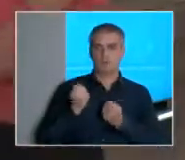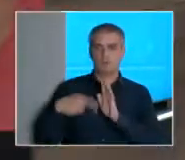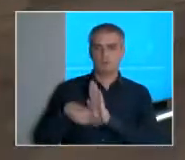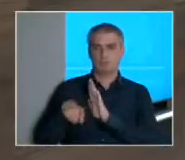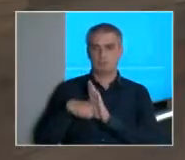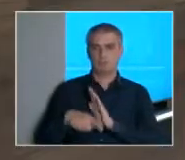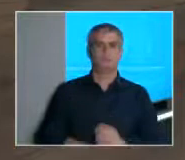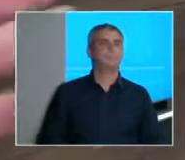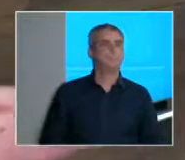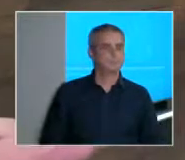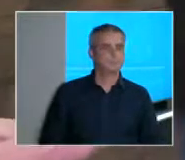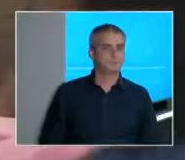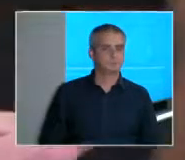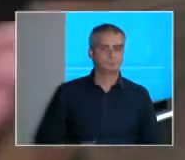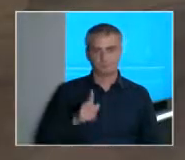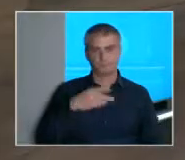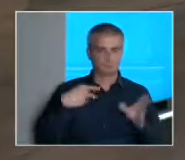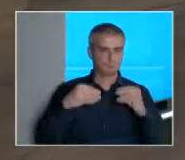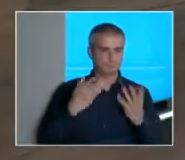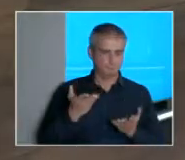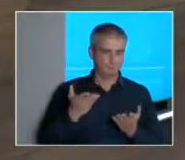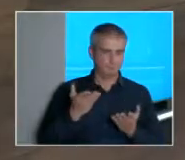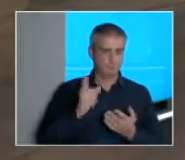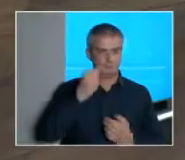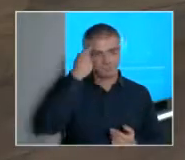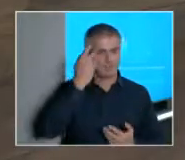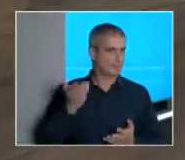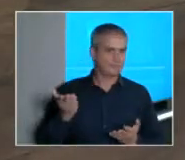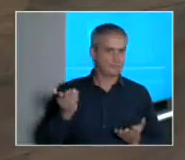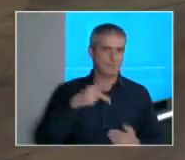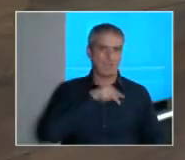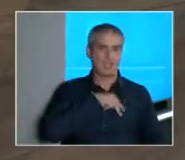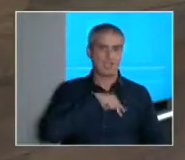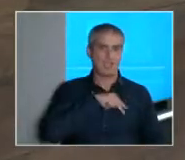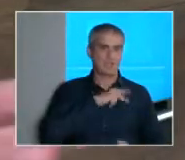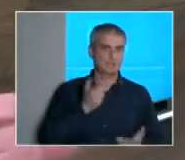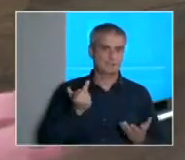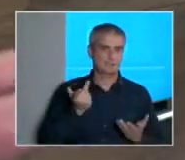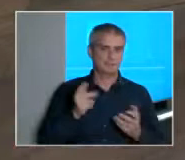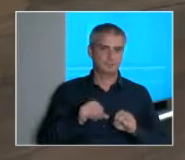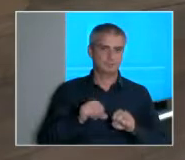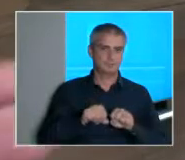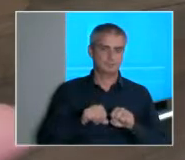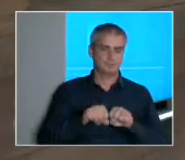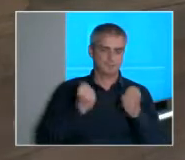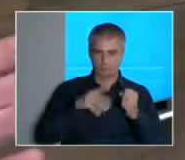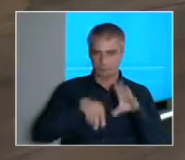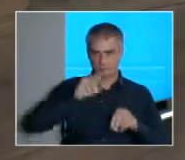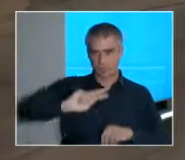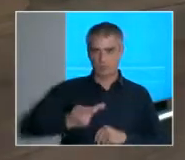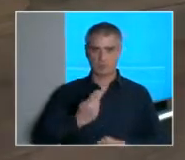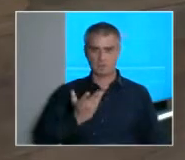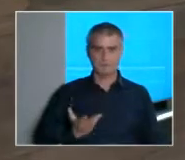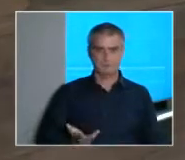שלילי. הבנתי, וכמגשר שמה, מי לדעתך אחראי על הפירוק הכנסת וקירובנו